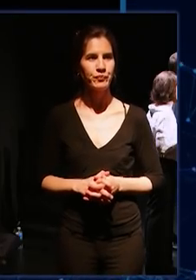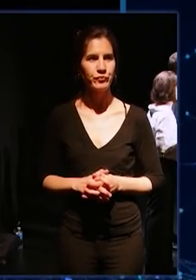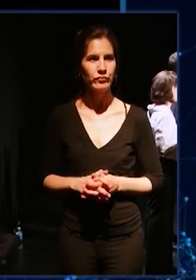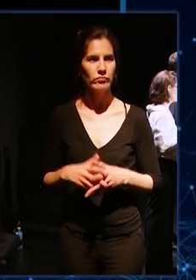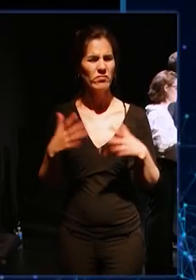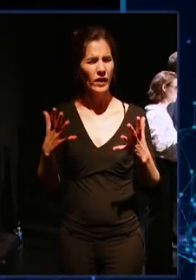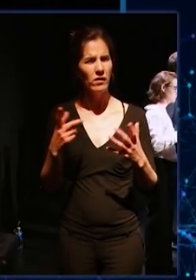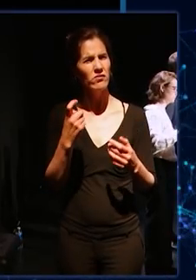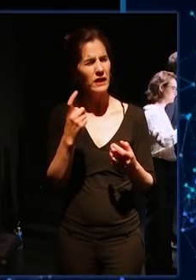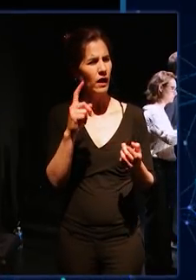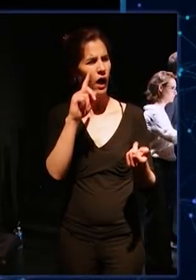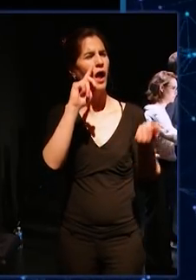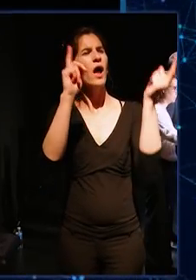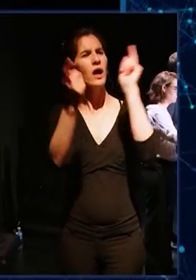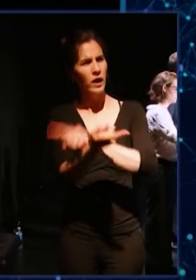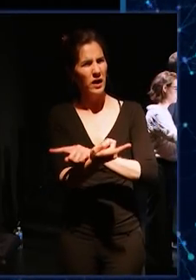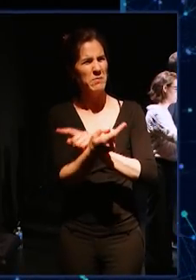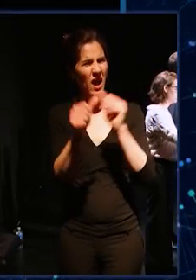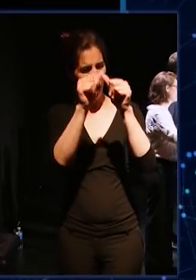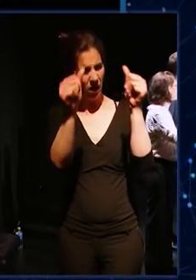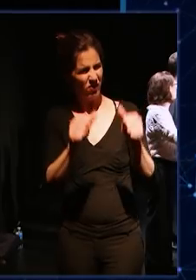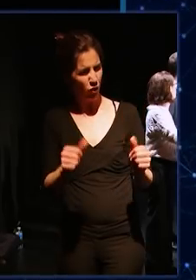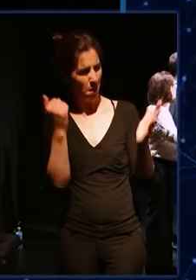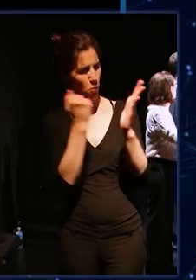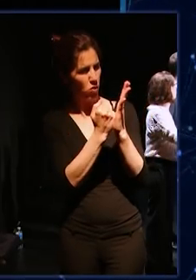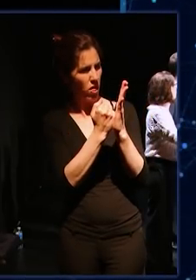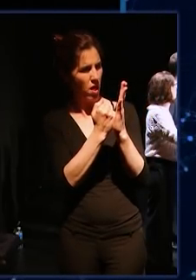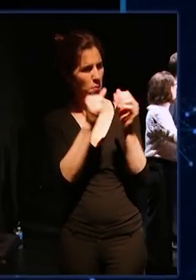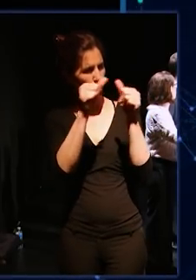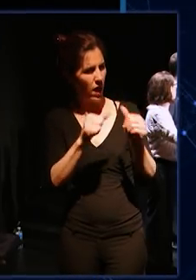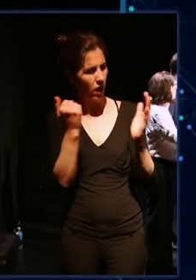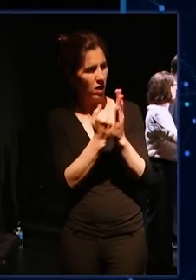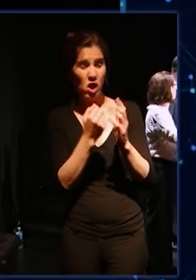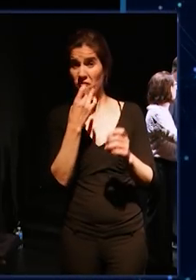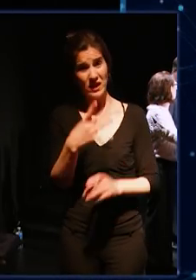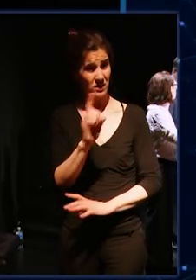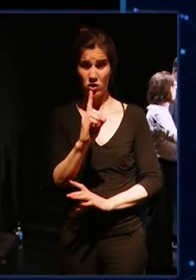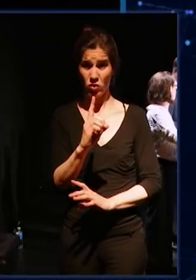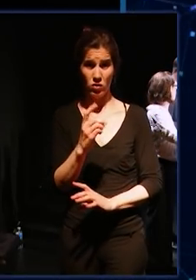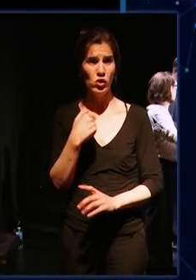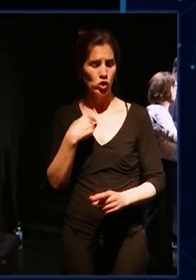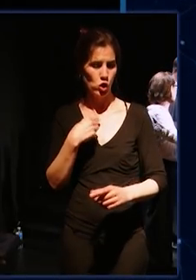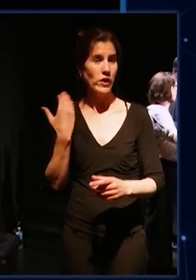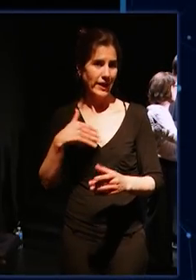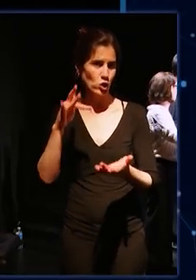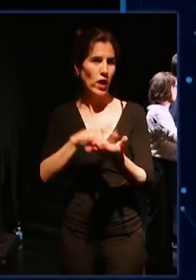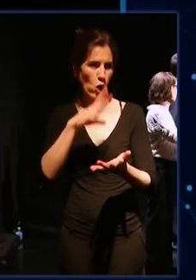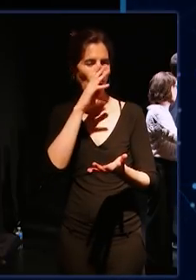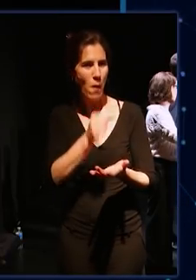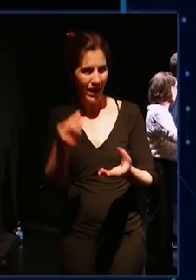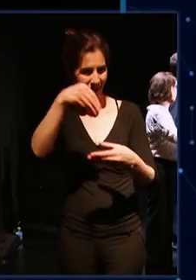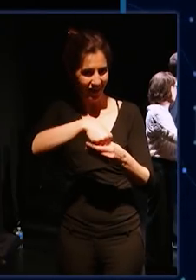Canviem el paradigma. Entre tots, no és fàcil. Com a governant, us asseguro que no és fàcil